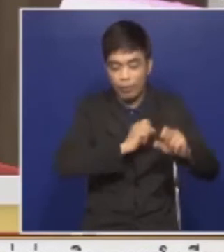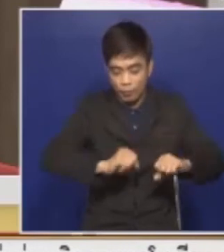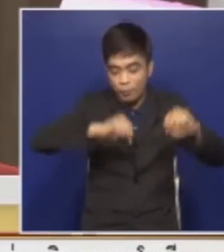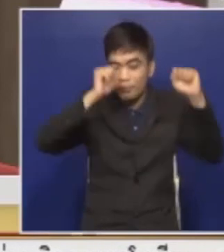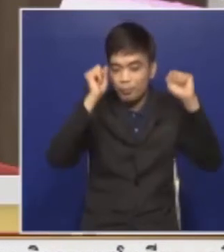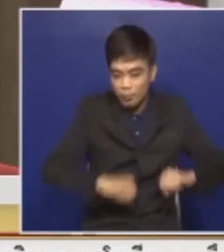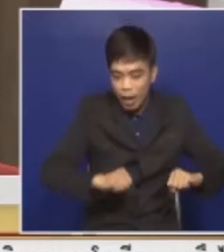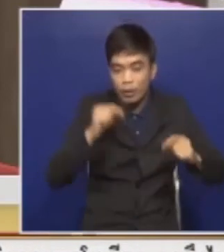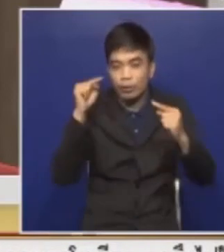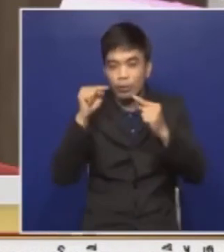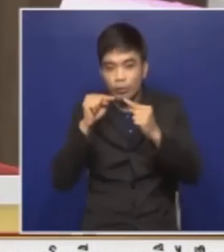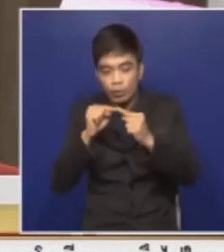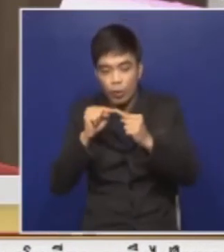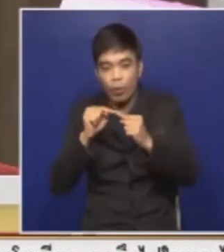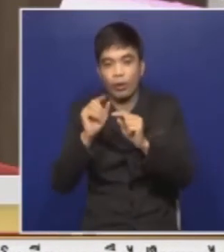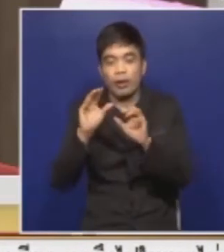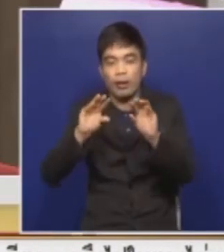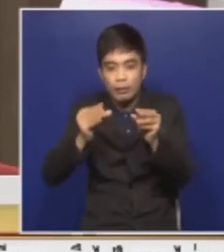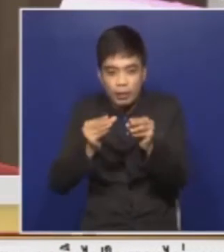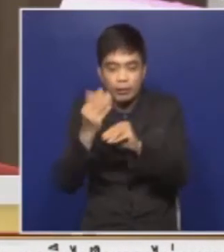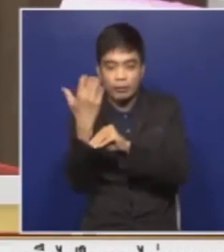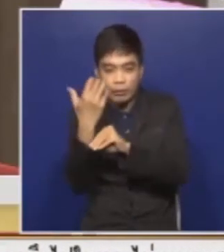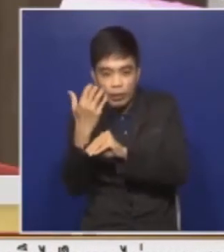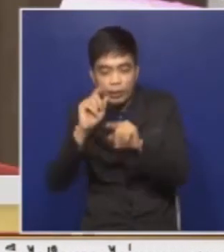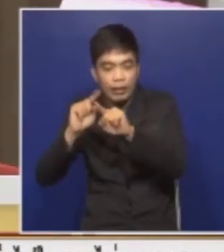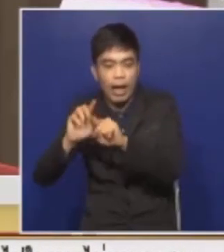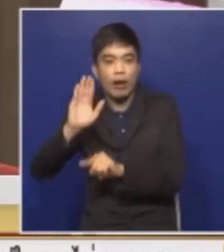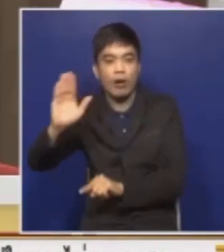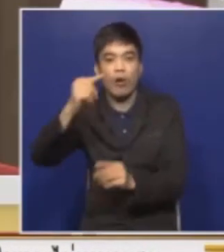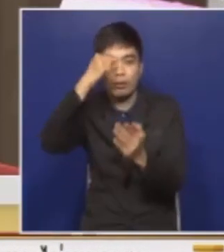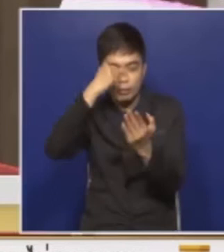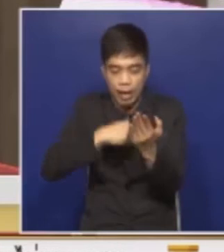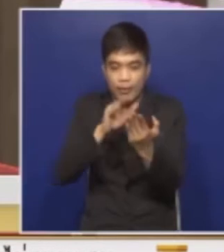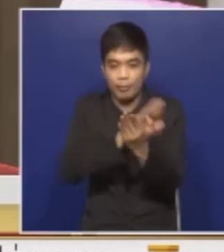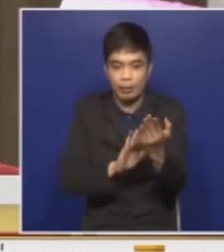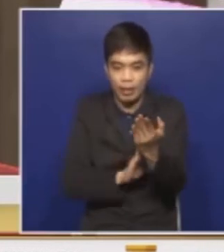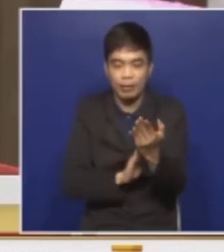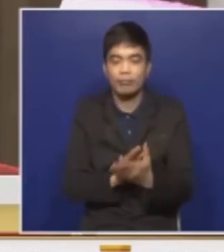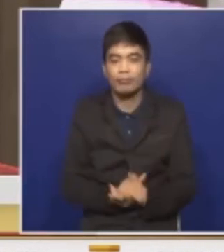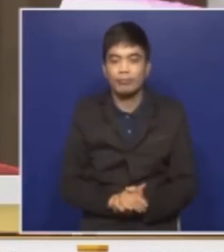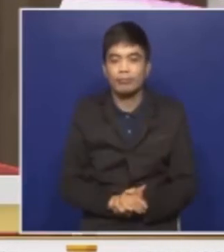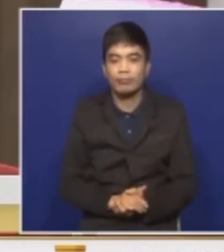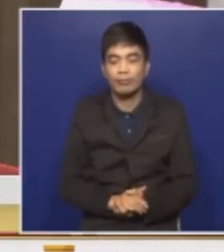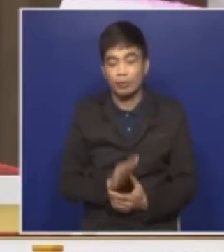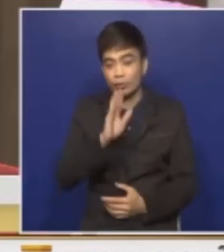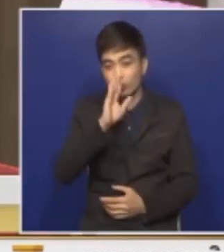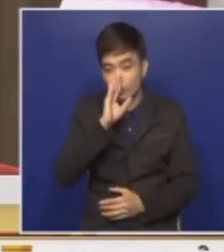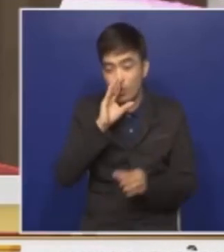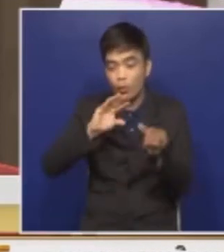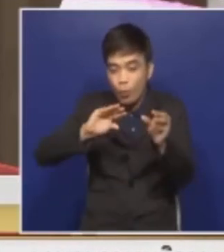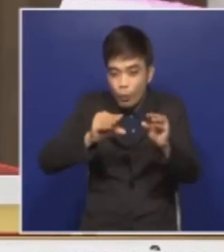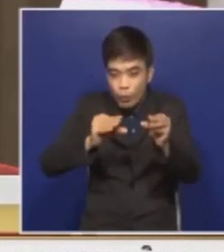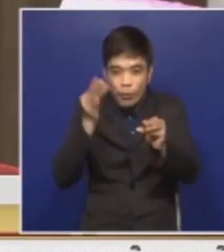กับคลื่นความถี่ซึ่งเป็นสมบัติของชาติและเวลานี้เนี่ยไม่ว่าคลื่นวิทยุก็ต